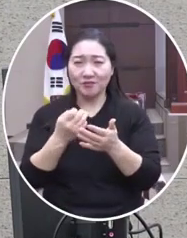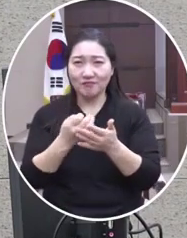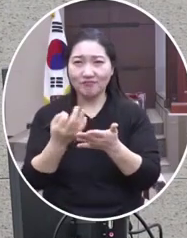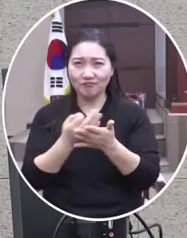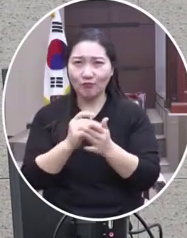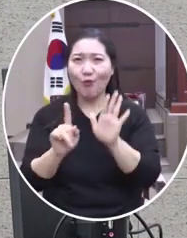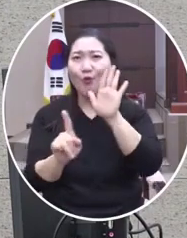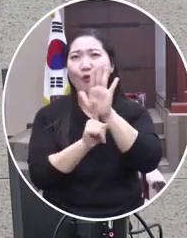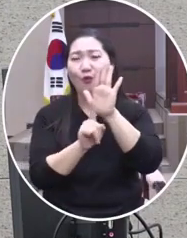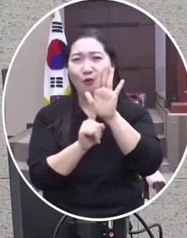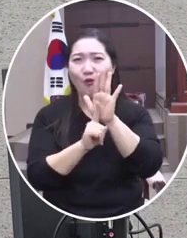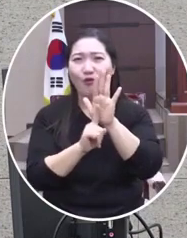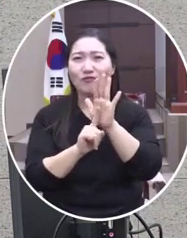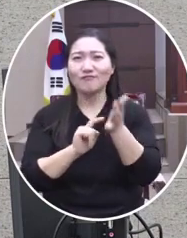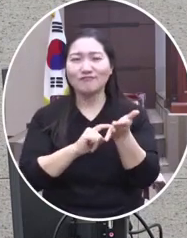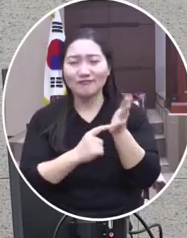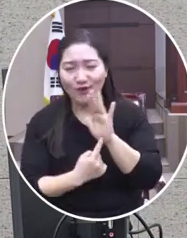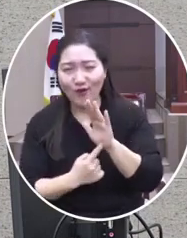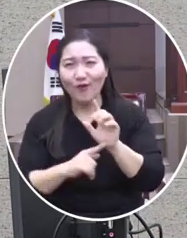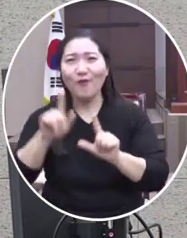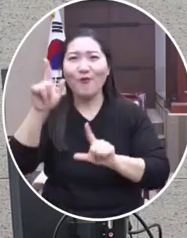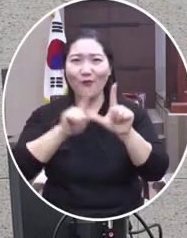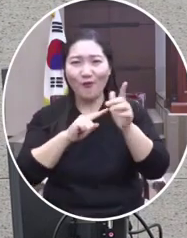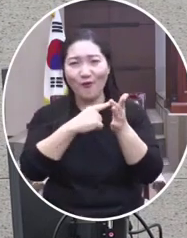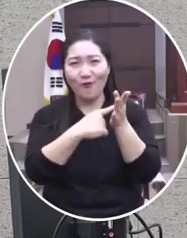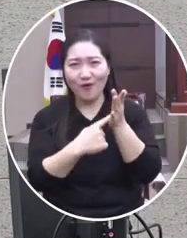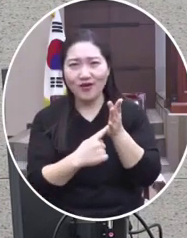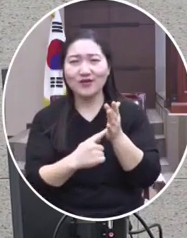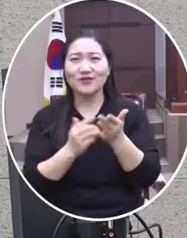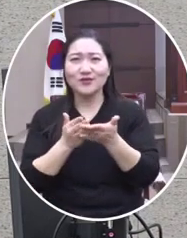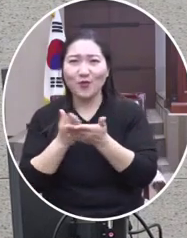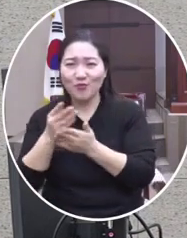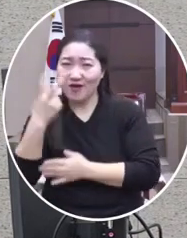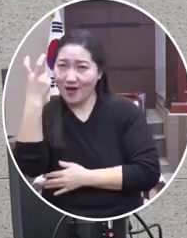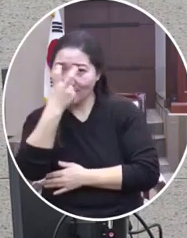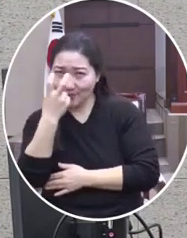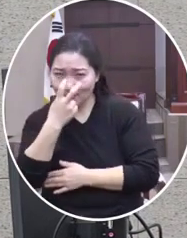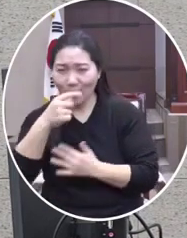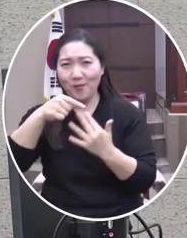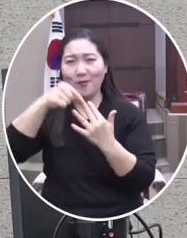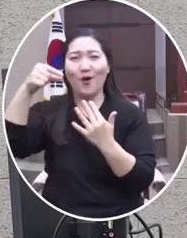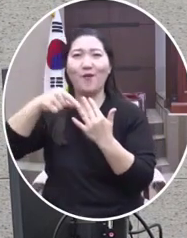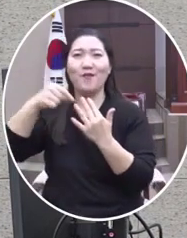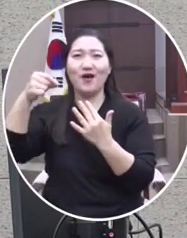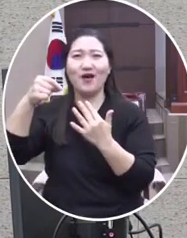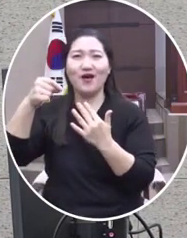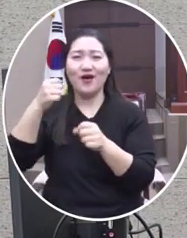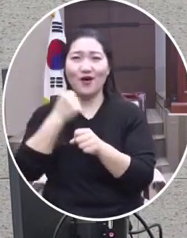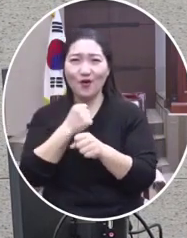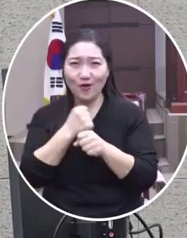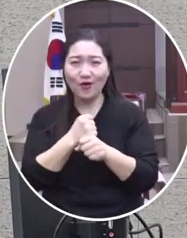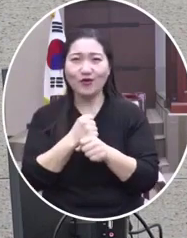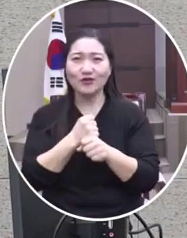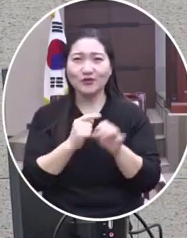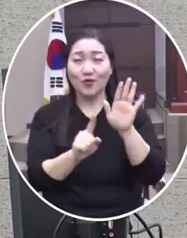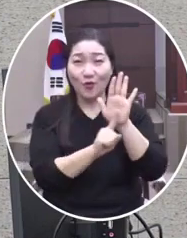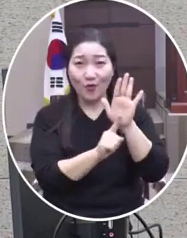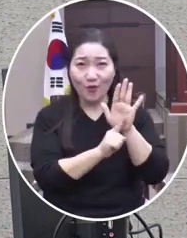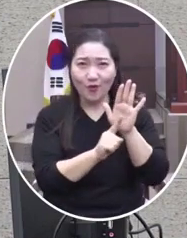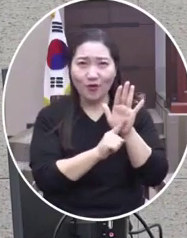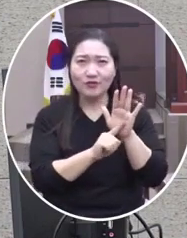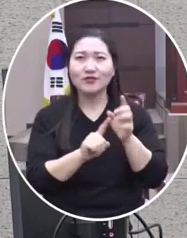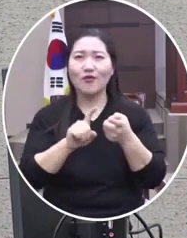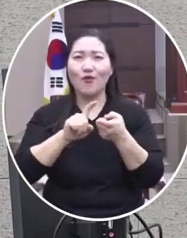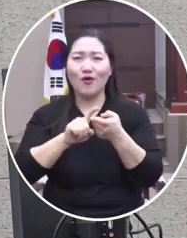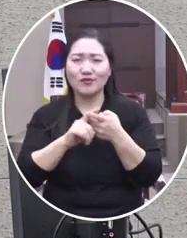주민 공모전을 통해 출품된 작품 쯤 전문가 심사를 거쳐 선정됐으며 주민 공무는